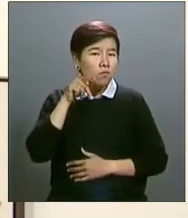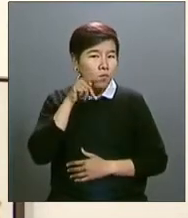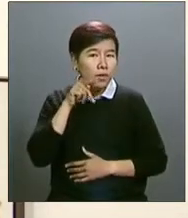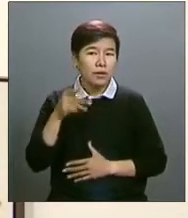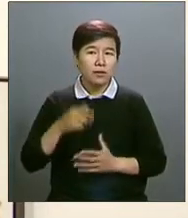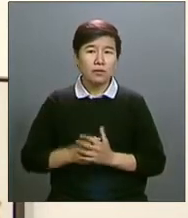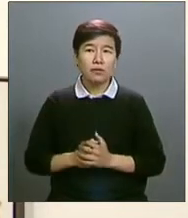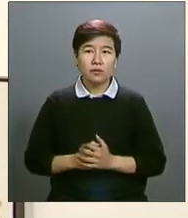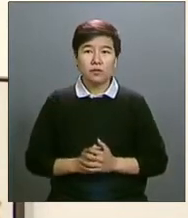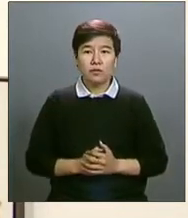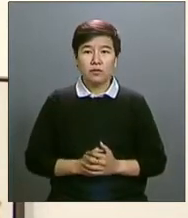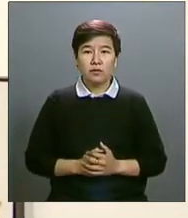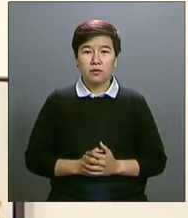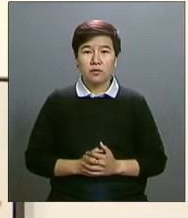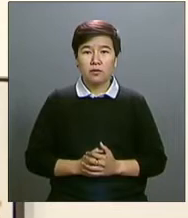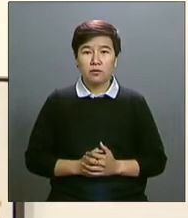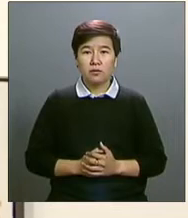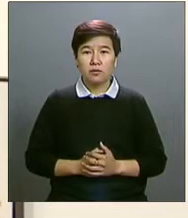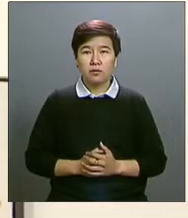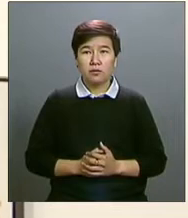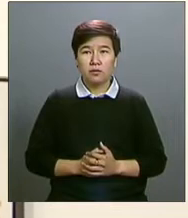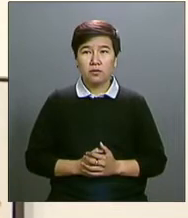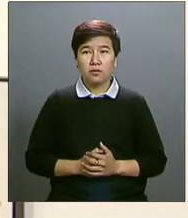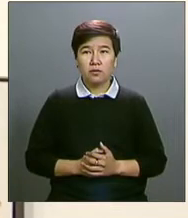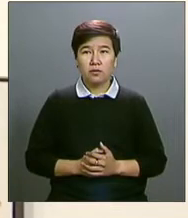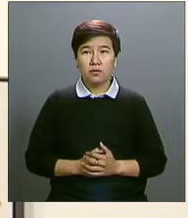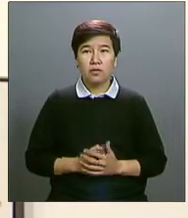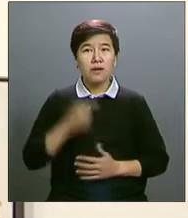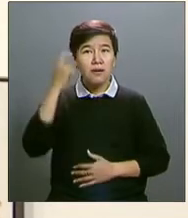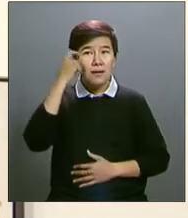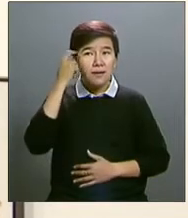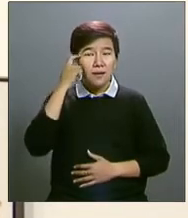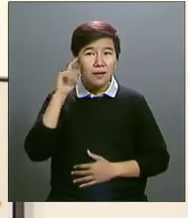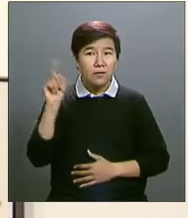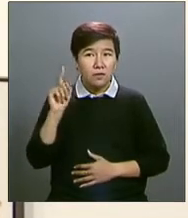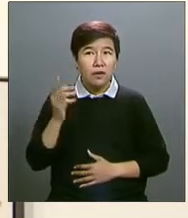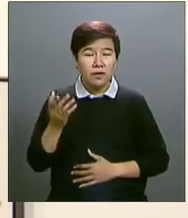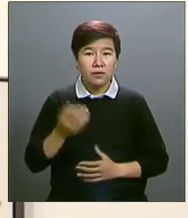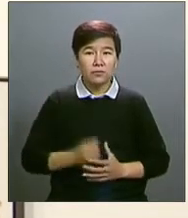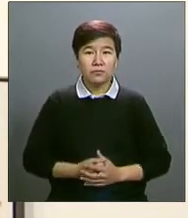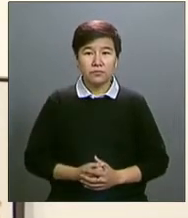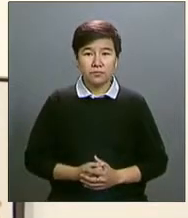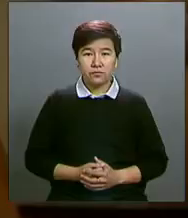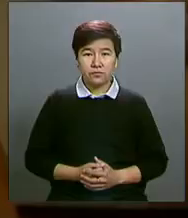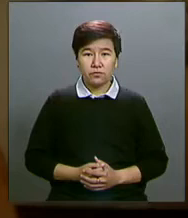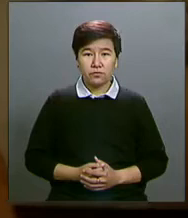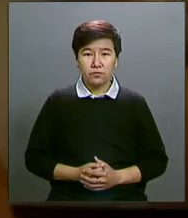เรื่องความไม่เท่าเทียมในสังคมซึ่งมันมีแต่เหมือนกับว่าสังคมมุสลิมหลายที่ก็เพิกเฉยมันไปน